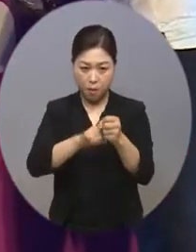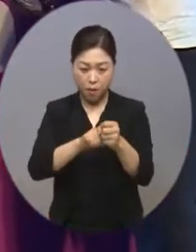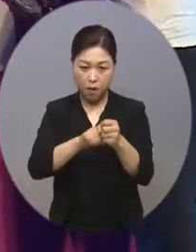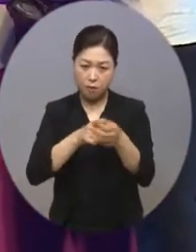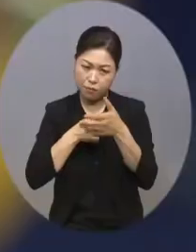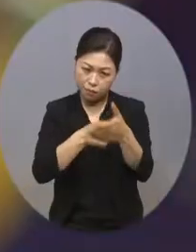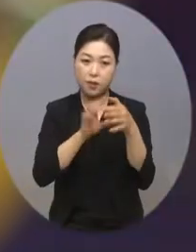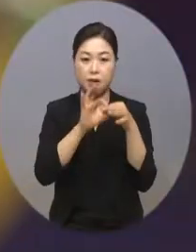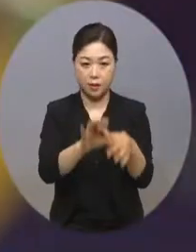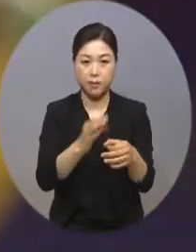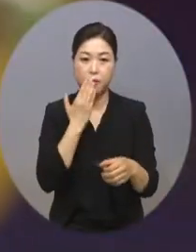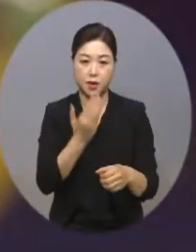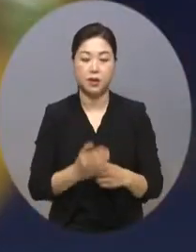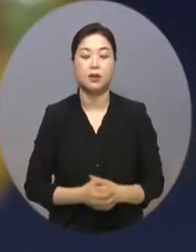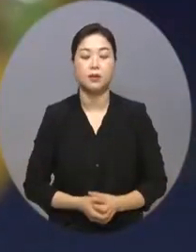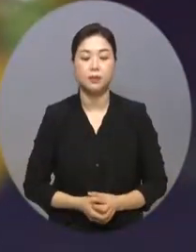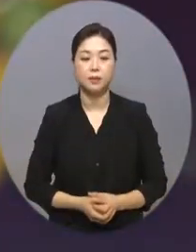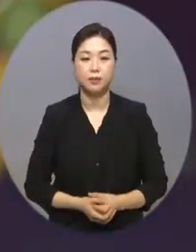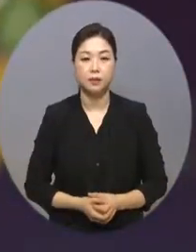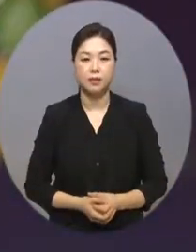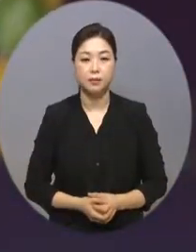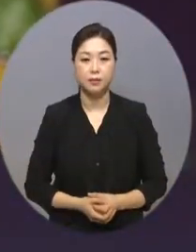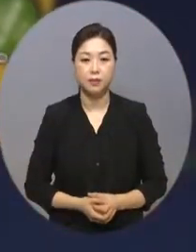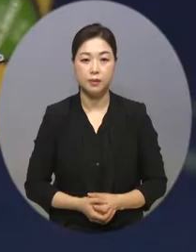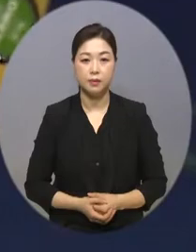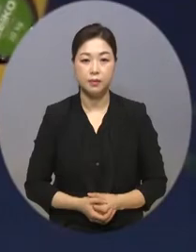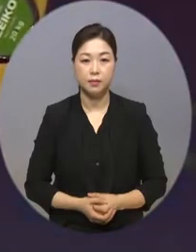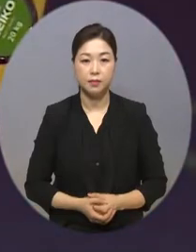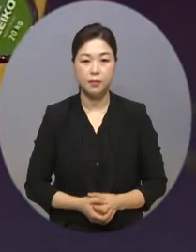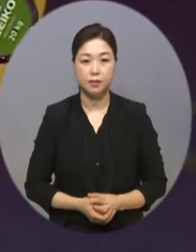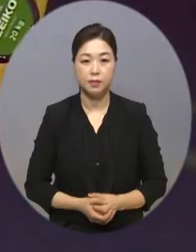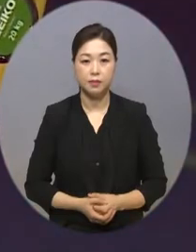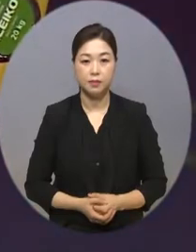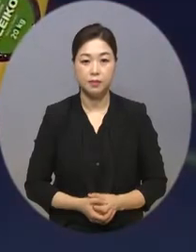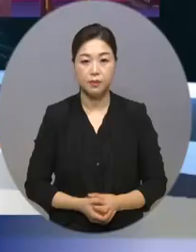예정입니다. 복지TV 뉴스 박순용입니다.